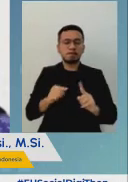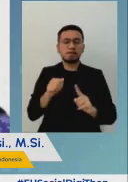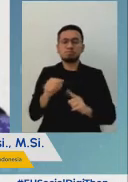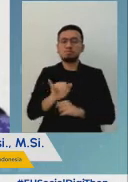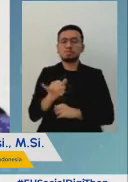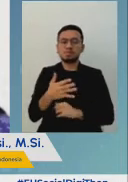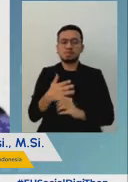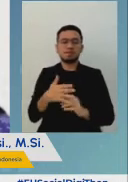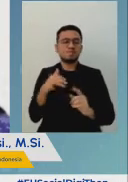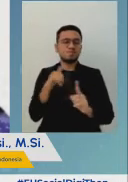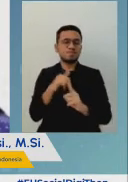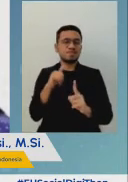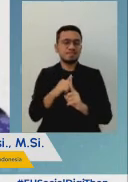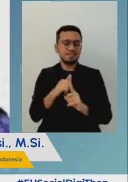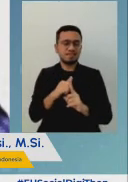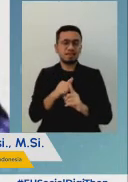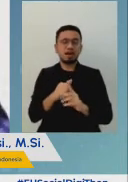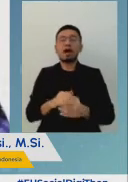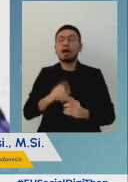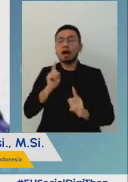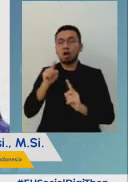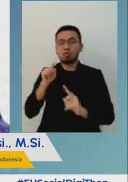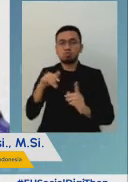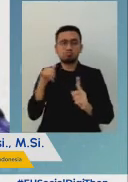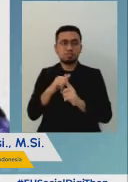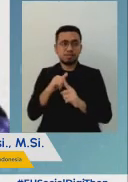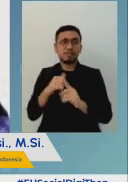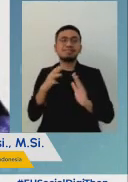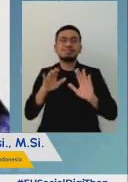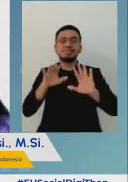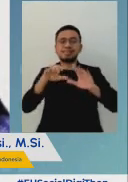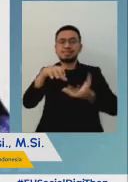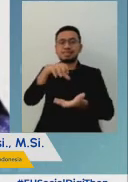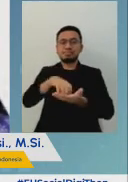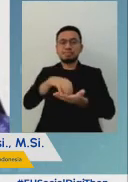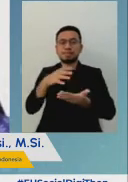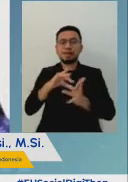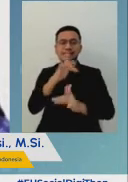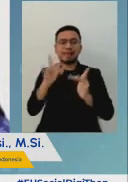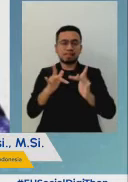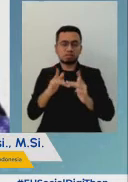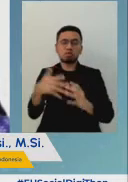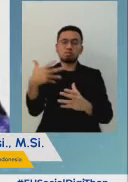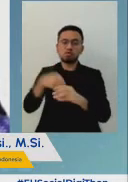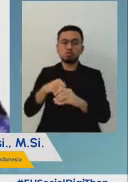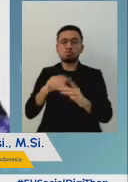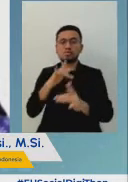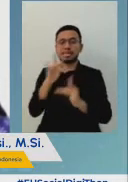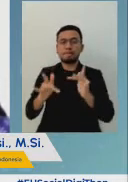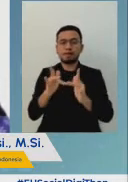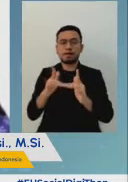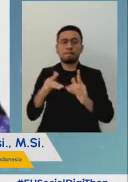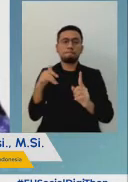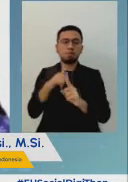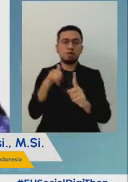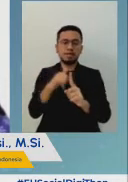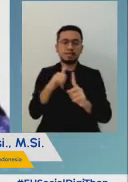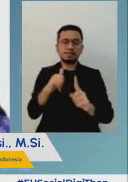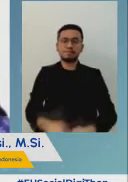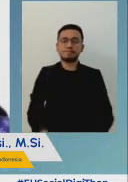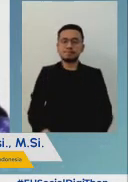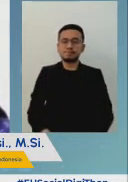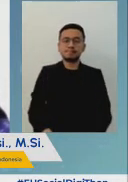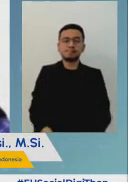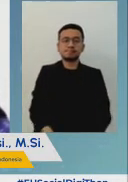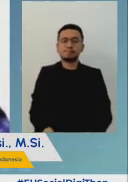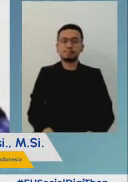itu dilakukan secara cyber tuh. Nah, jadi memang kadang-kadang kita tuh perlu